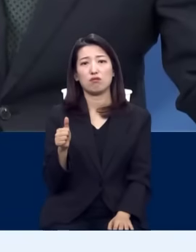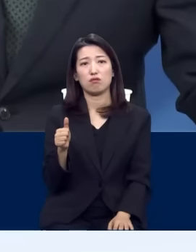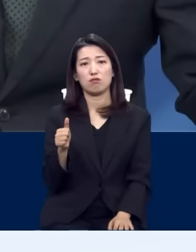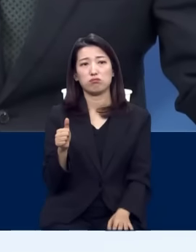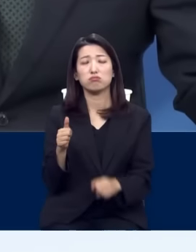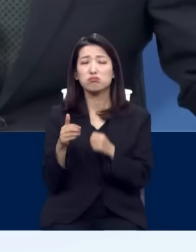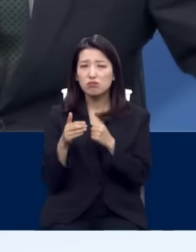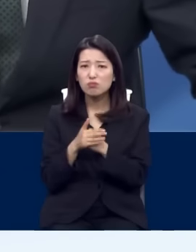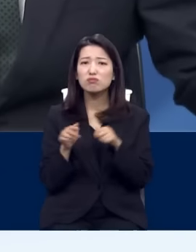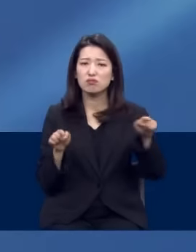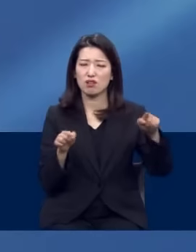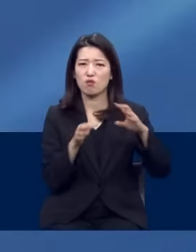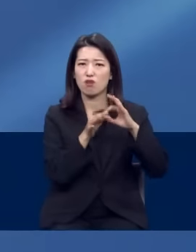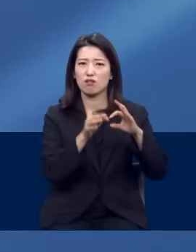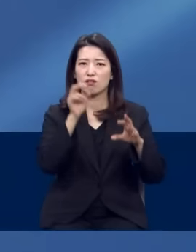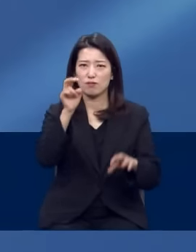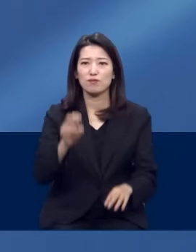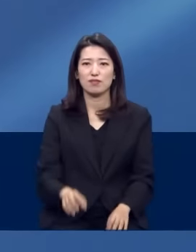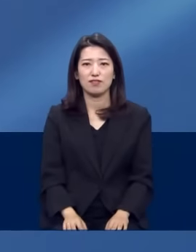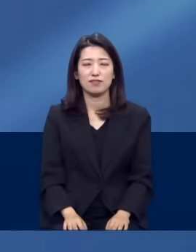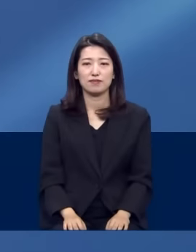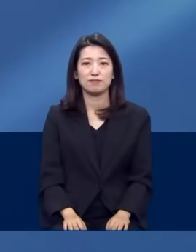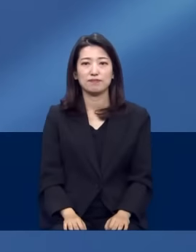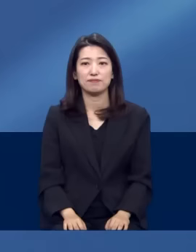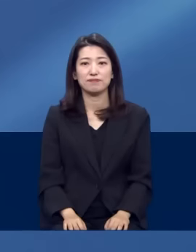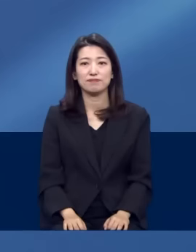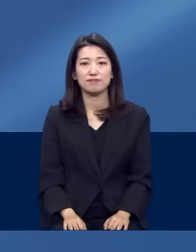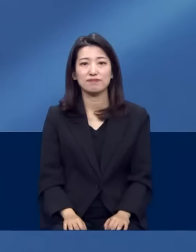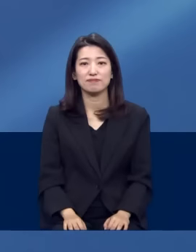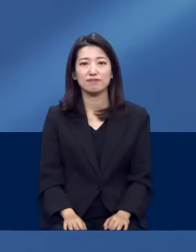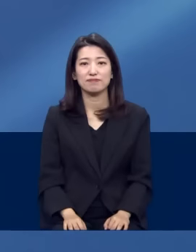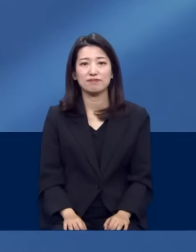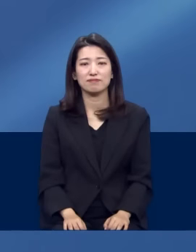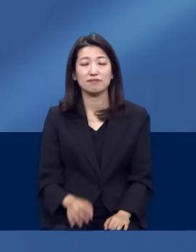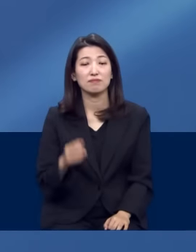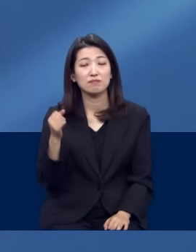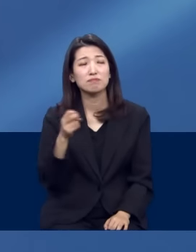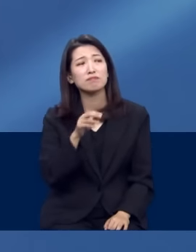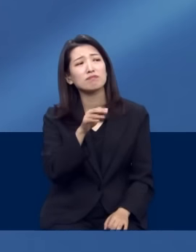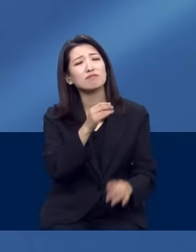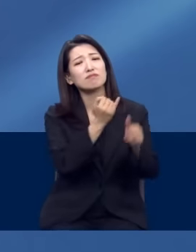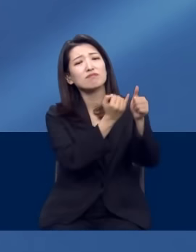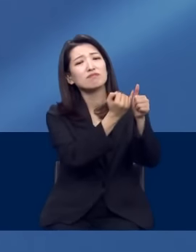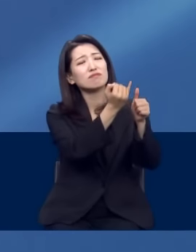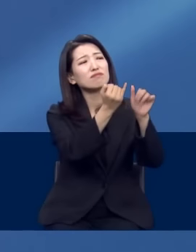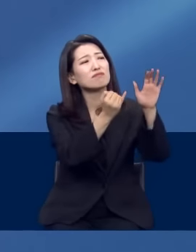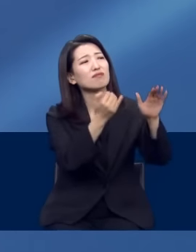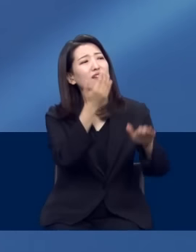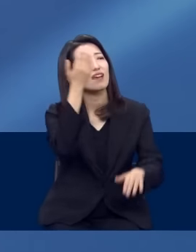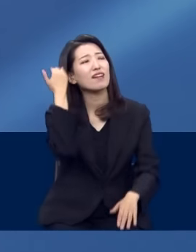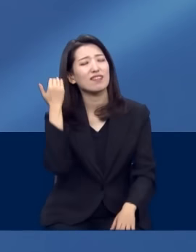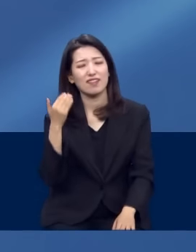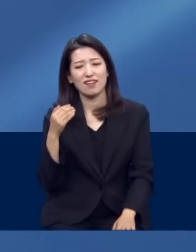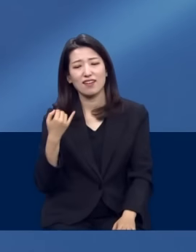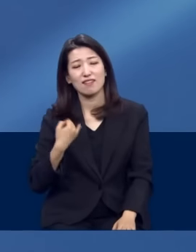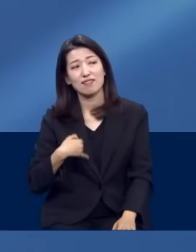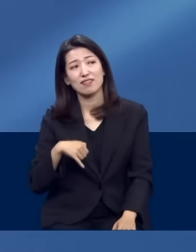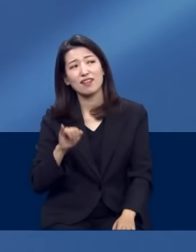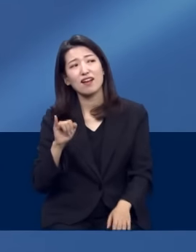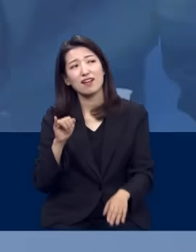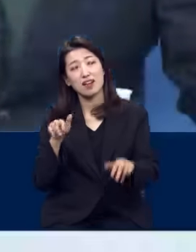것과 관련된 얘기를 했을 것이고음 어 근데 아 딸라고 했던 걸 이제 상기시키면서 당신 이런 얘기 나고 하지 않느냐를 이제